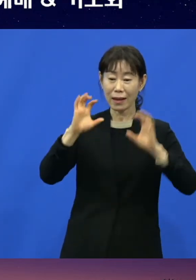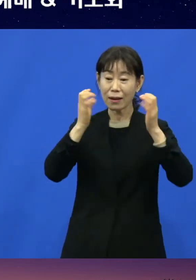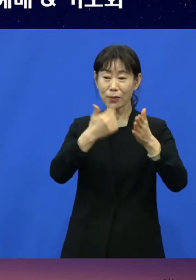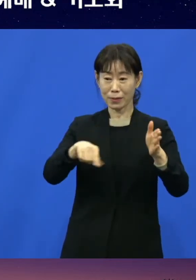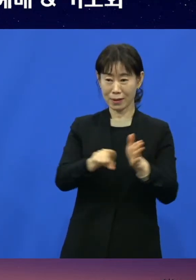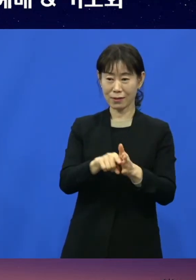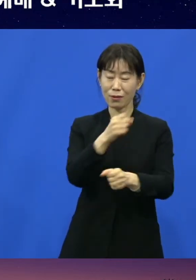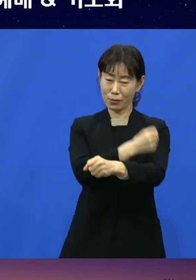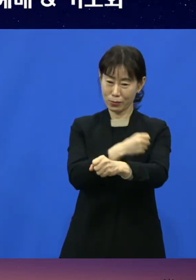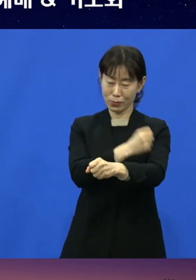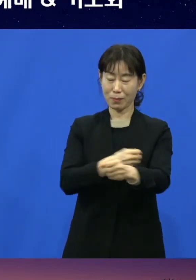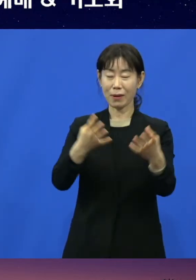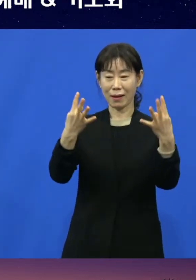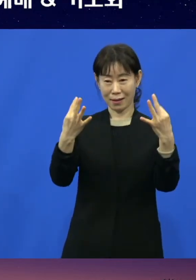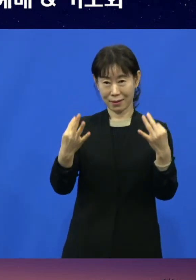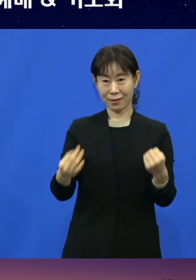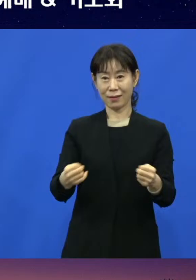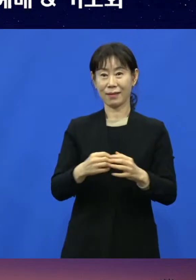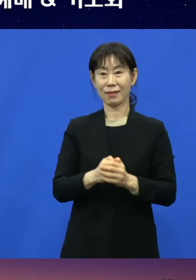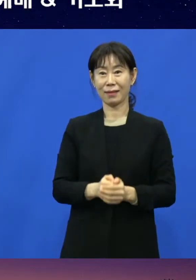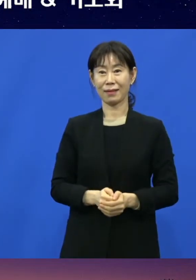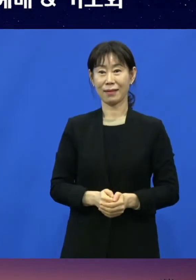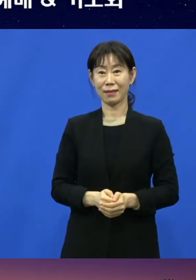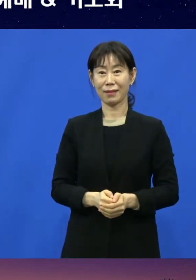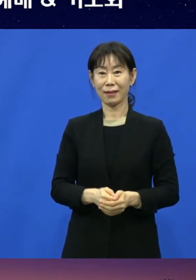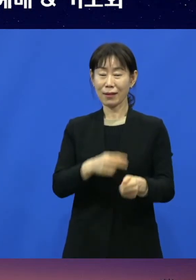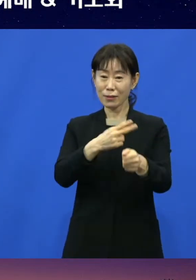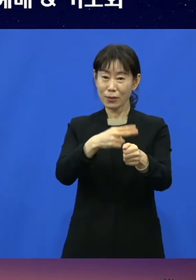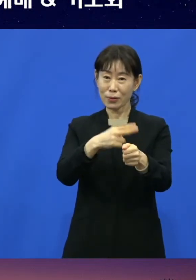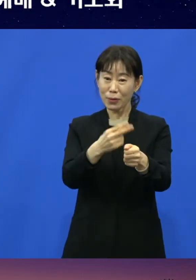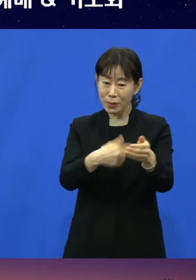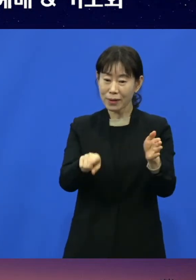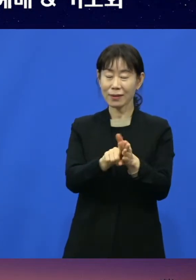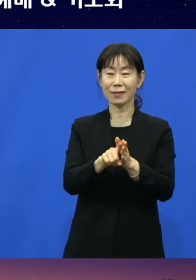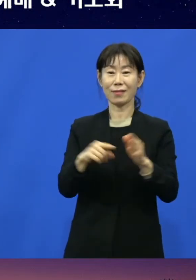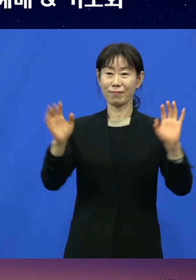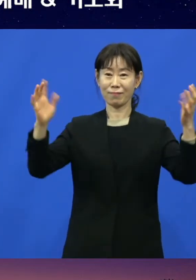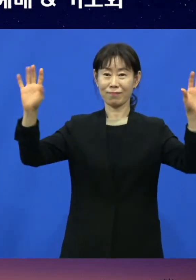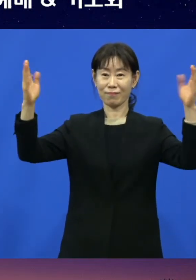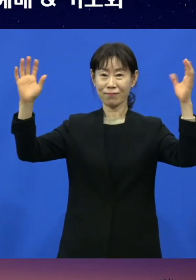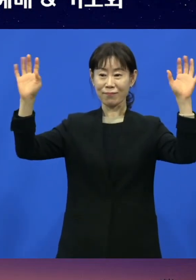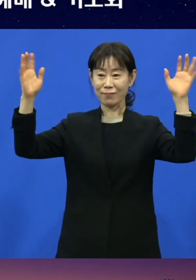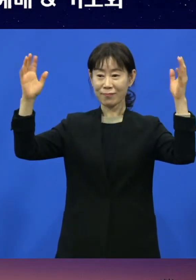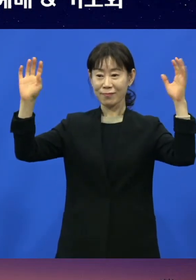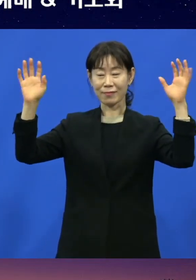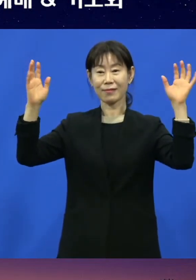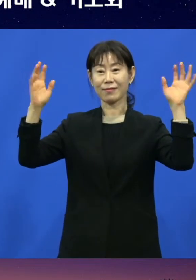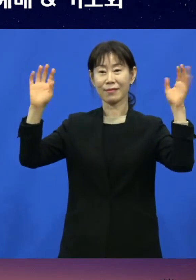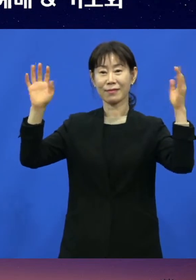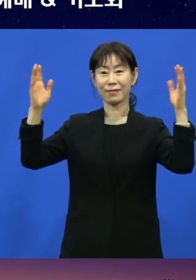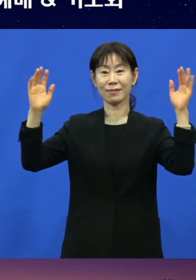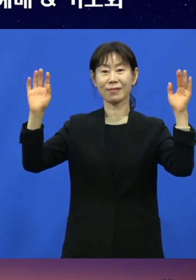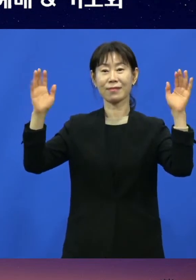오시는데, 하여튼 너무 그들을 격려하는 박수 한번 치겠습니다. 교사들하고.